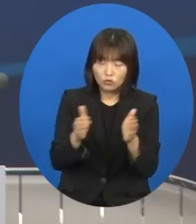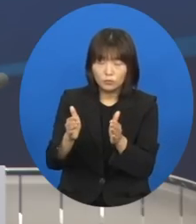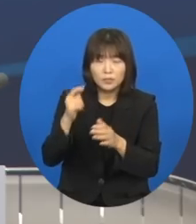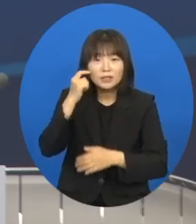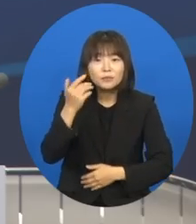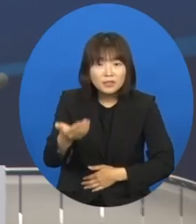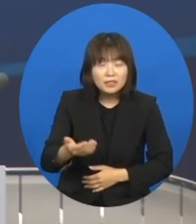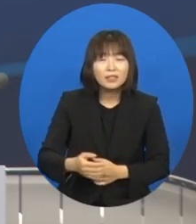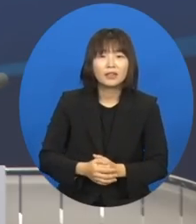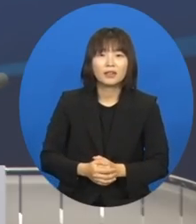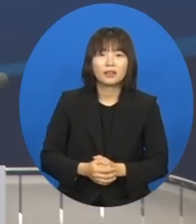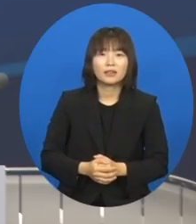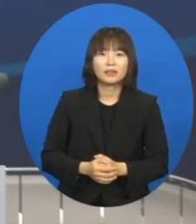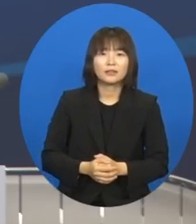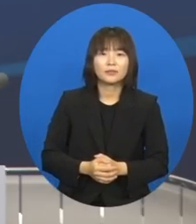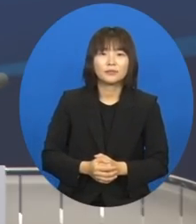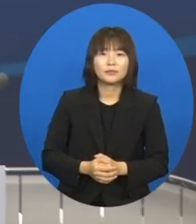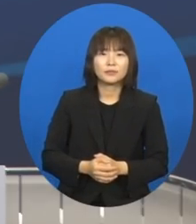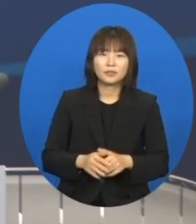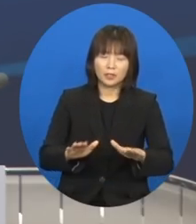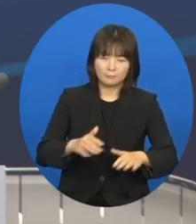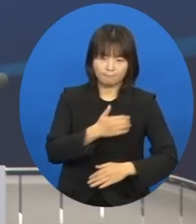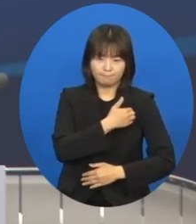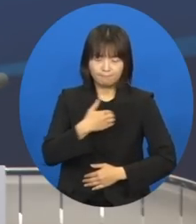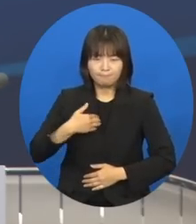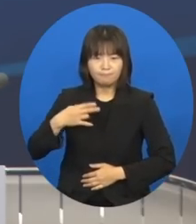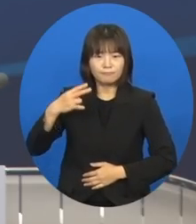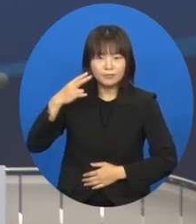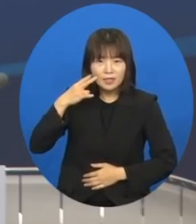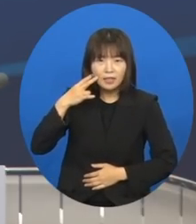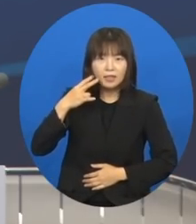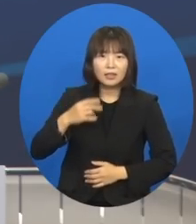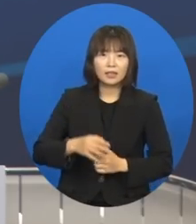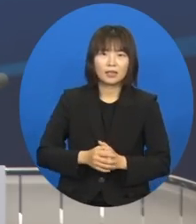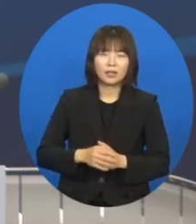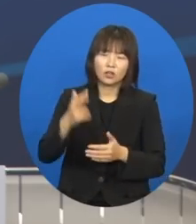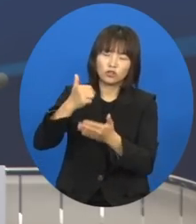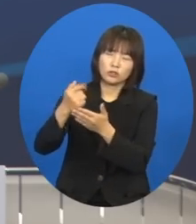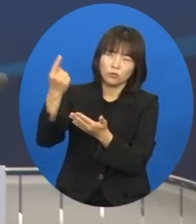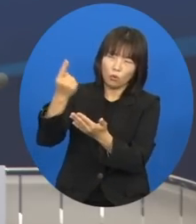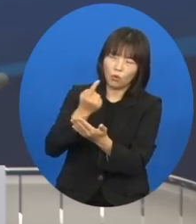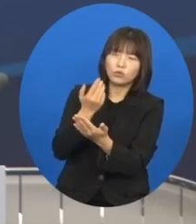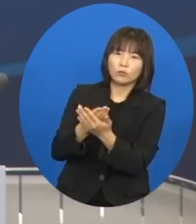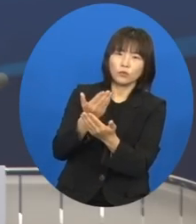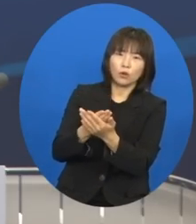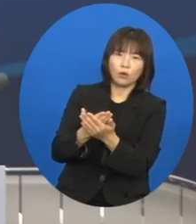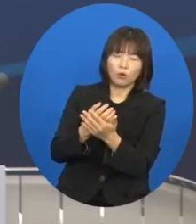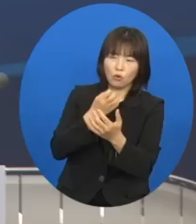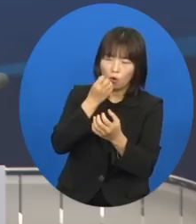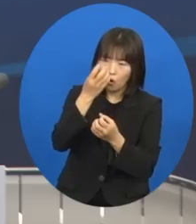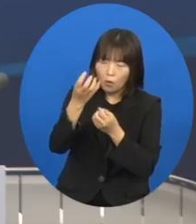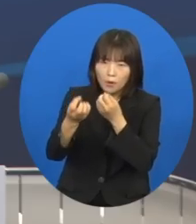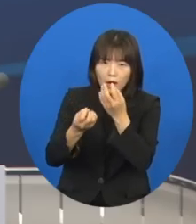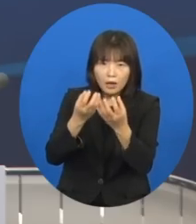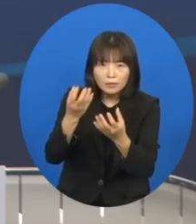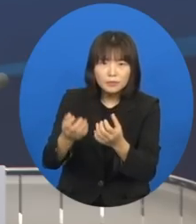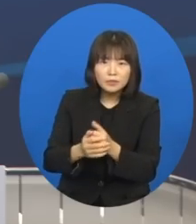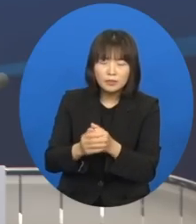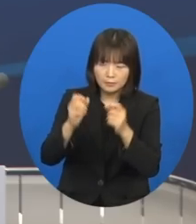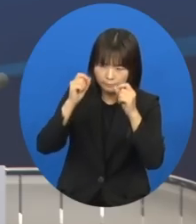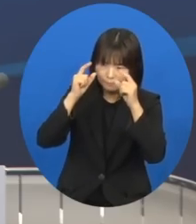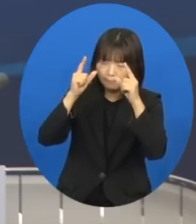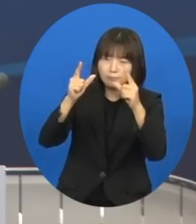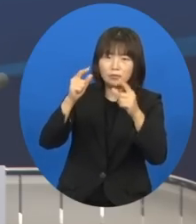여기에 자신 있게 네, 마라나타 주님 오시옵소서 이렇게 고백하면서